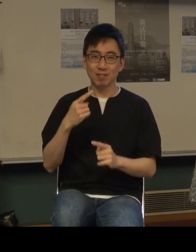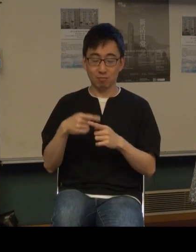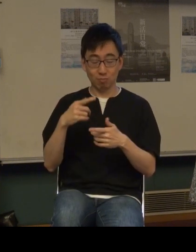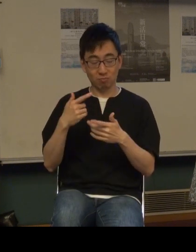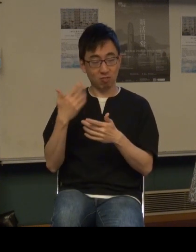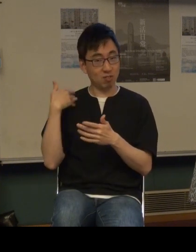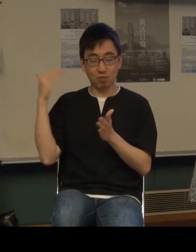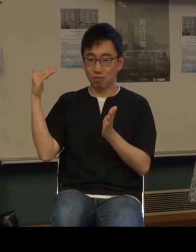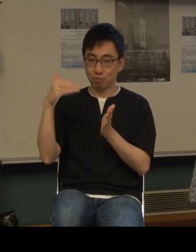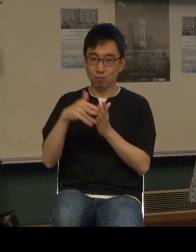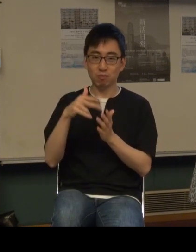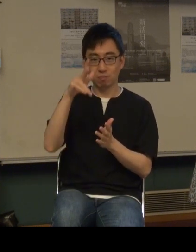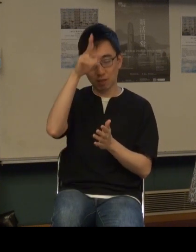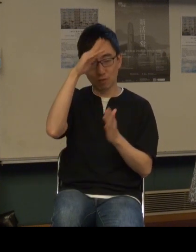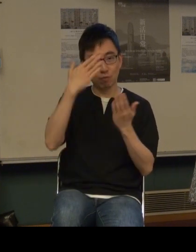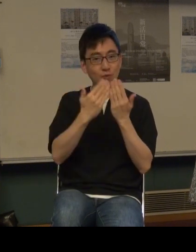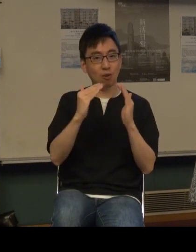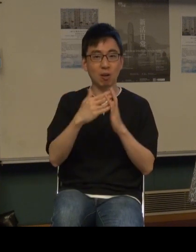嘅。咁啊，